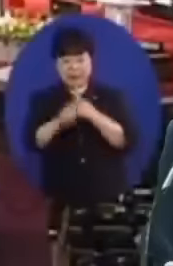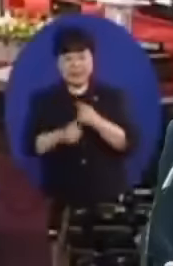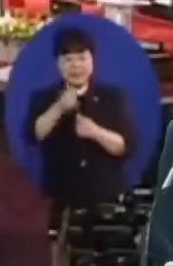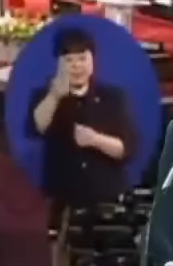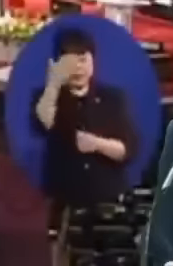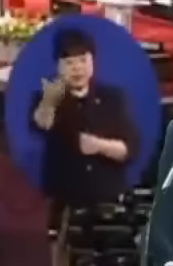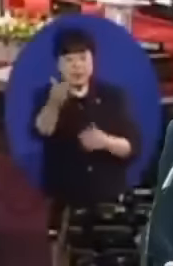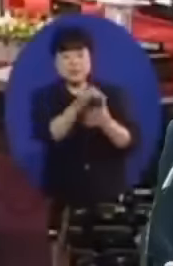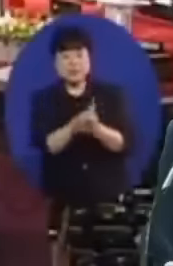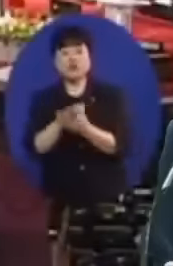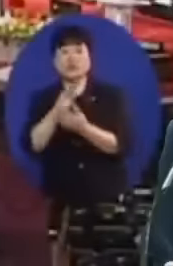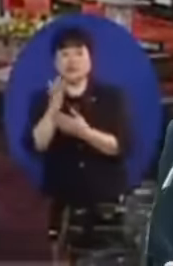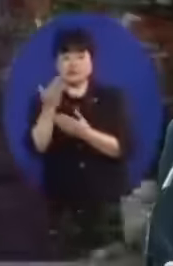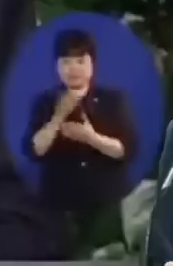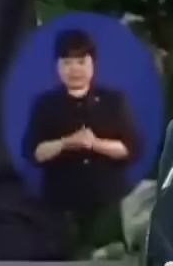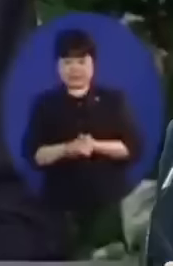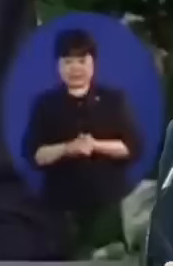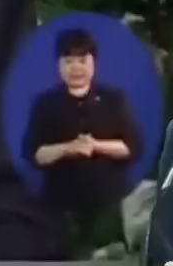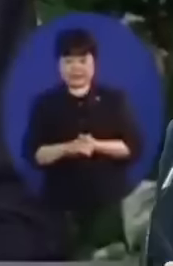하나님은 여러분의 친구인 것입니다.